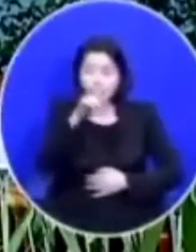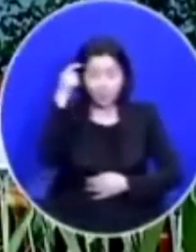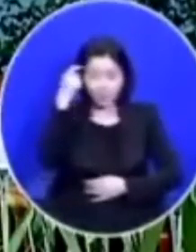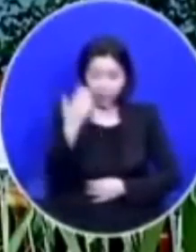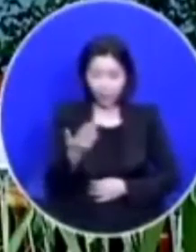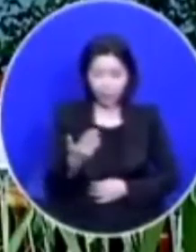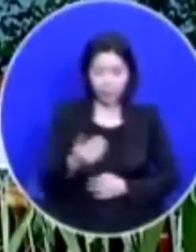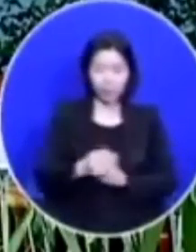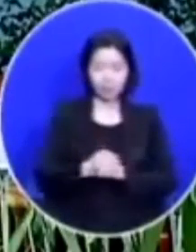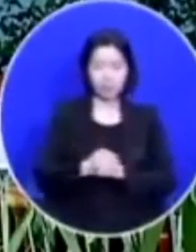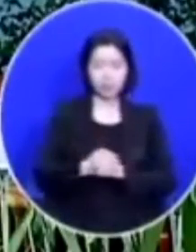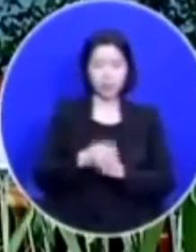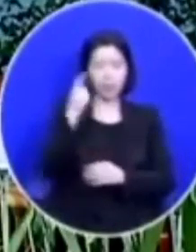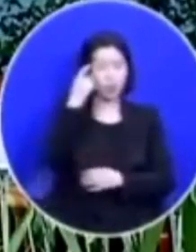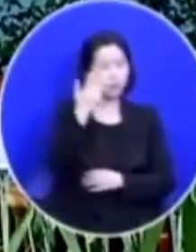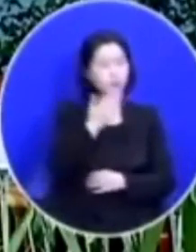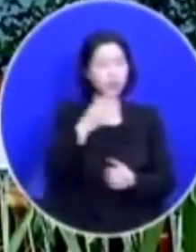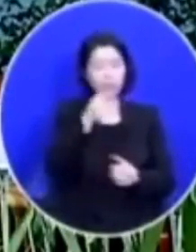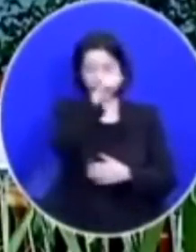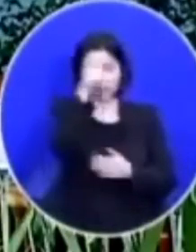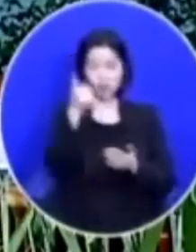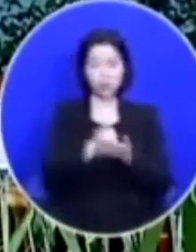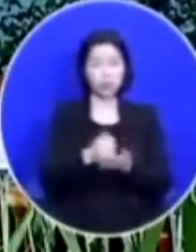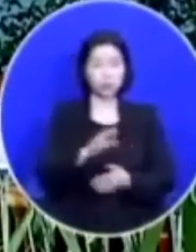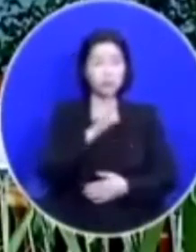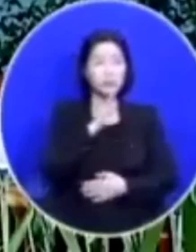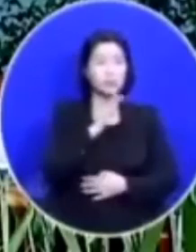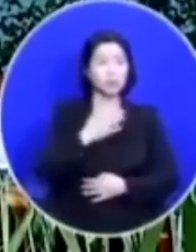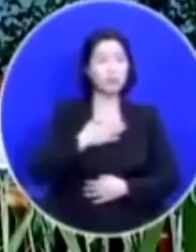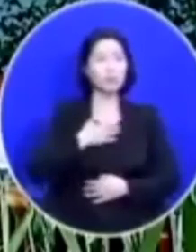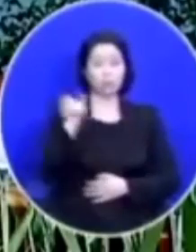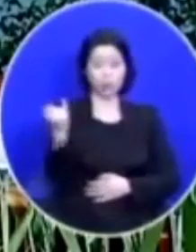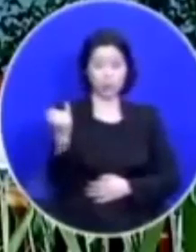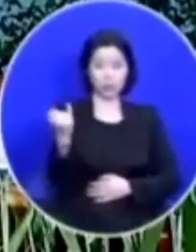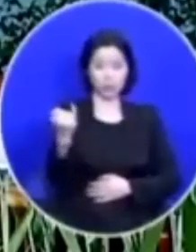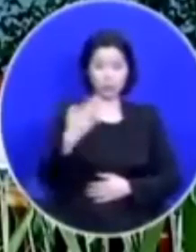물으니까 장로님께서 응 내 아내야